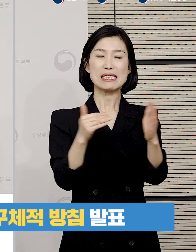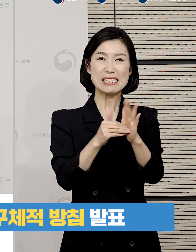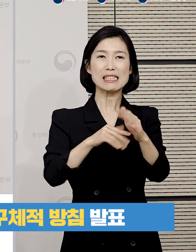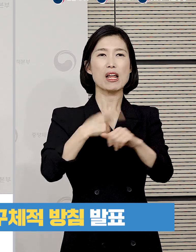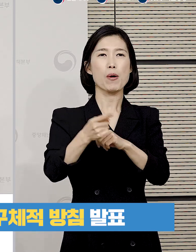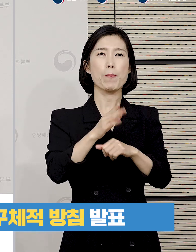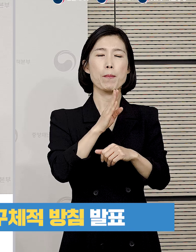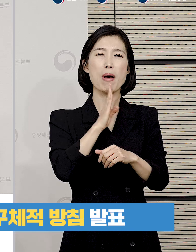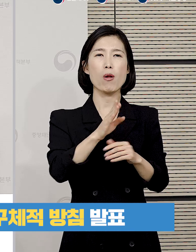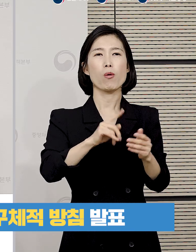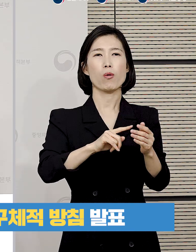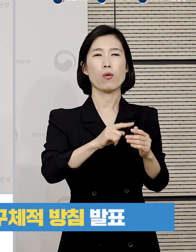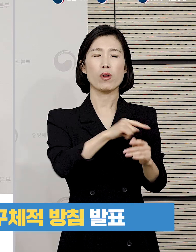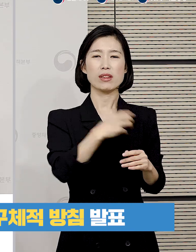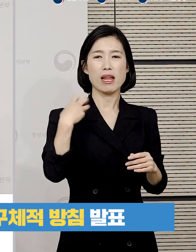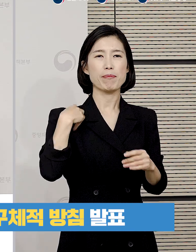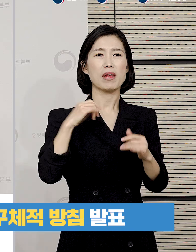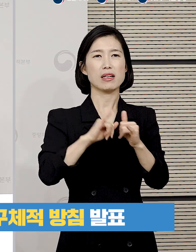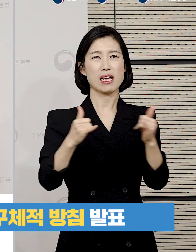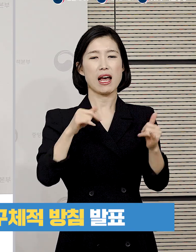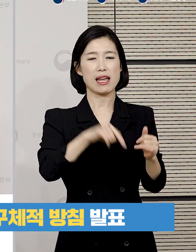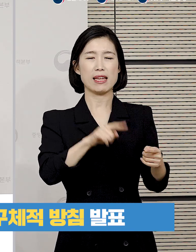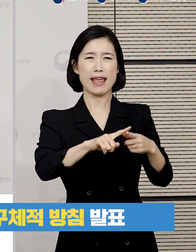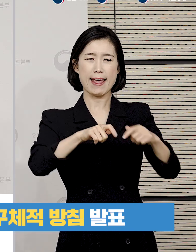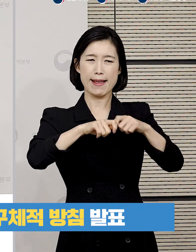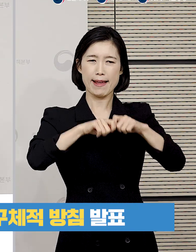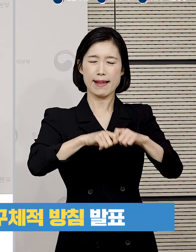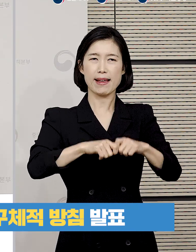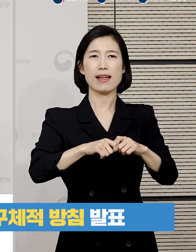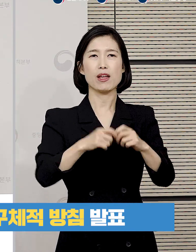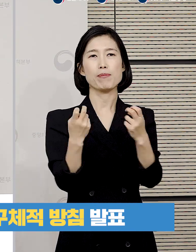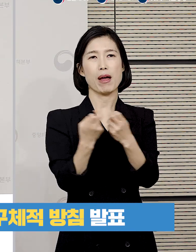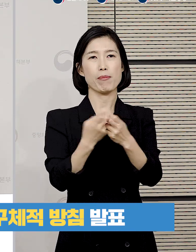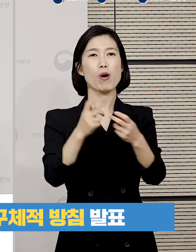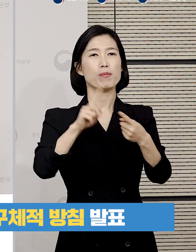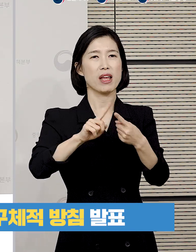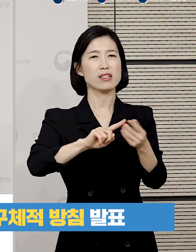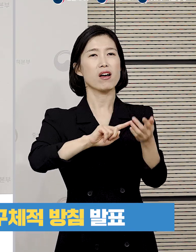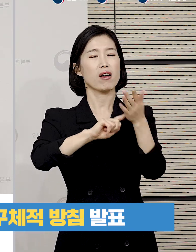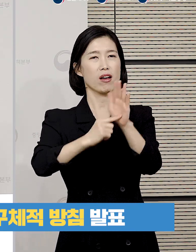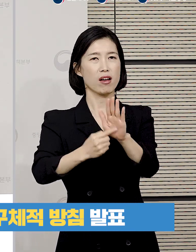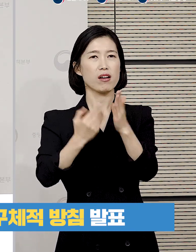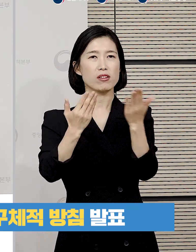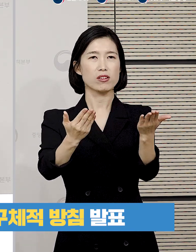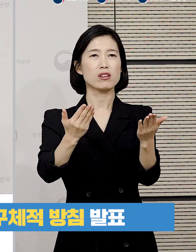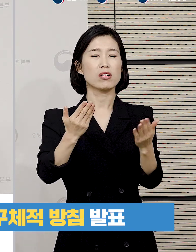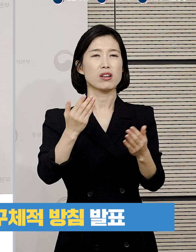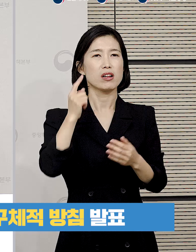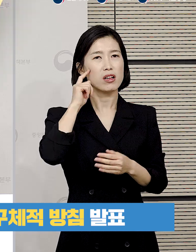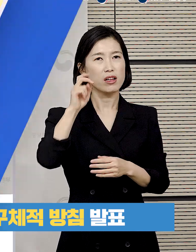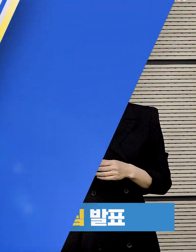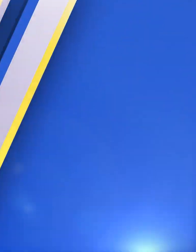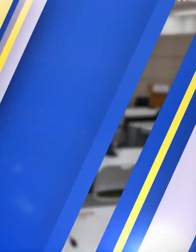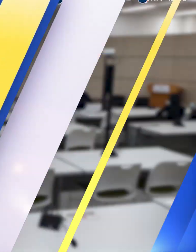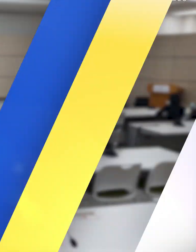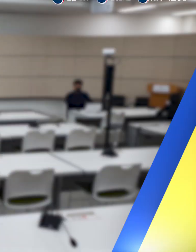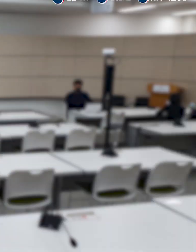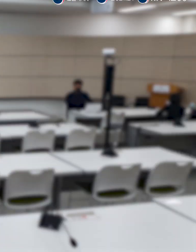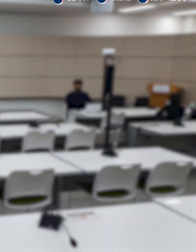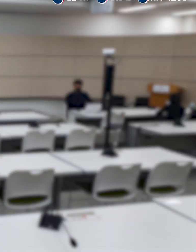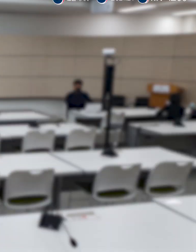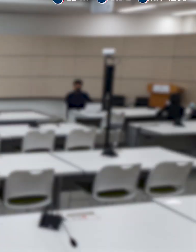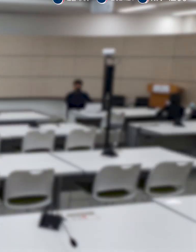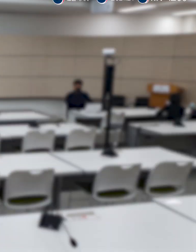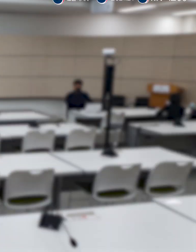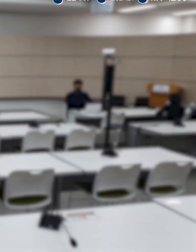통해서 적정한 당국자가 요 구체적인 방침을 말씀드릴 수 있으리라고 생각을 합니다.